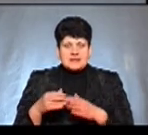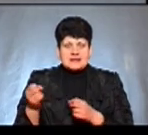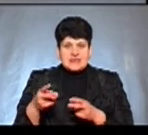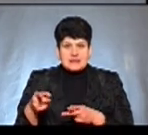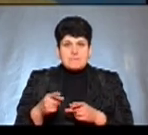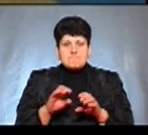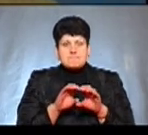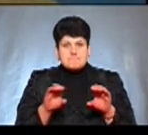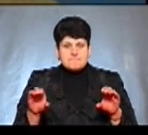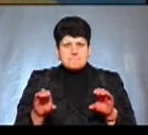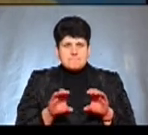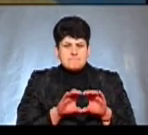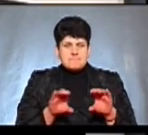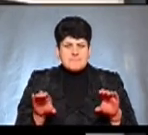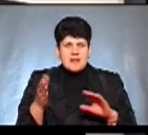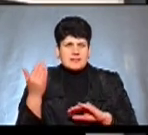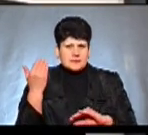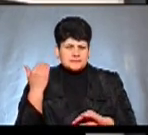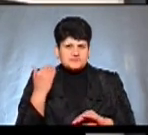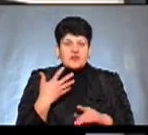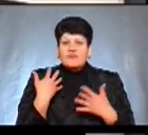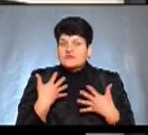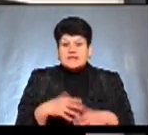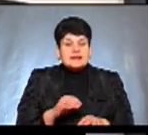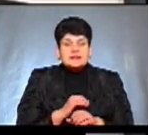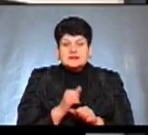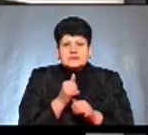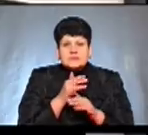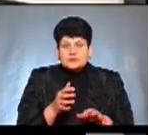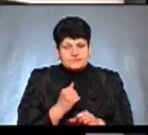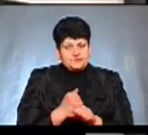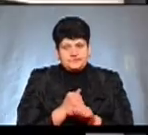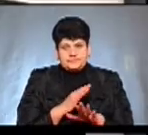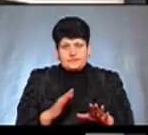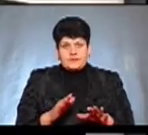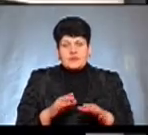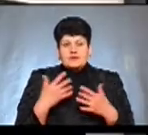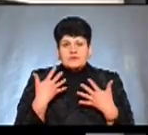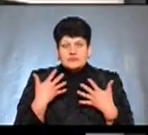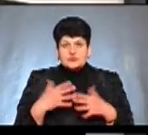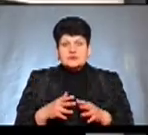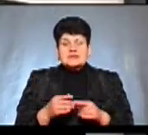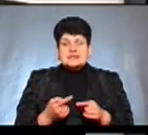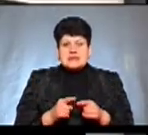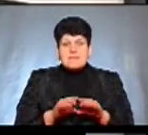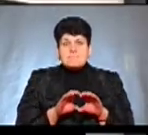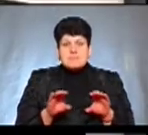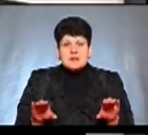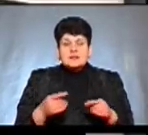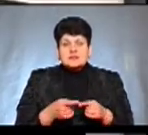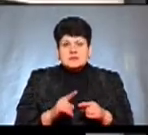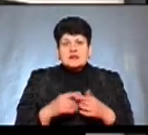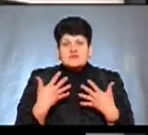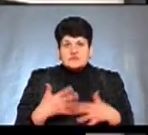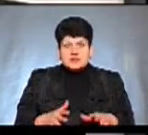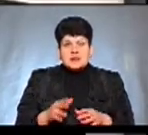балки попереднього напруження, ці балки припинили вже працювати, тому що ці струни, які там знаходяться, вони коризували. Фактично ця балка – це вже, вибачте,